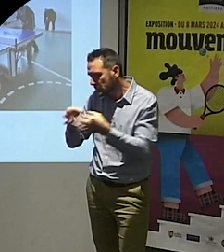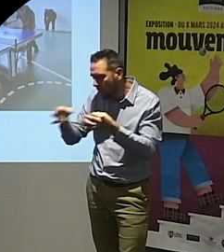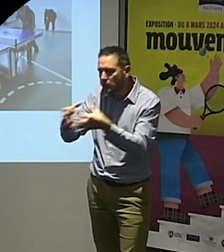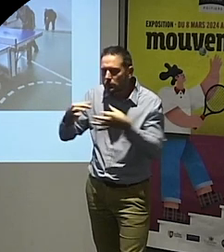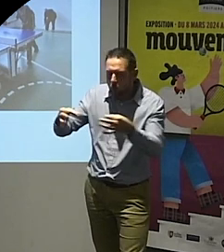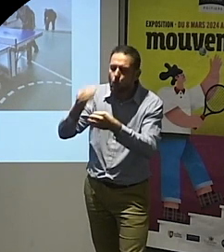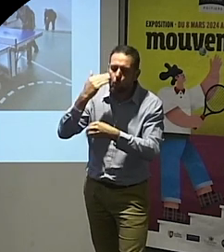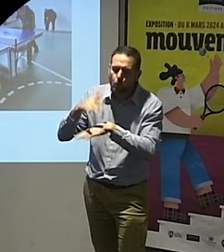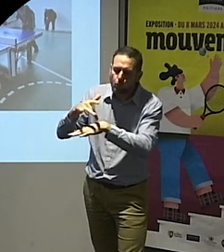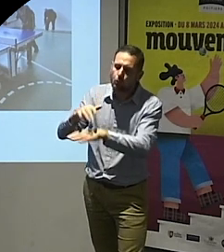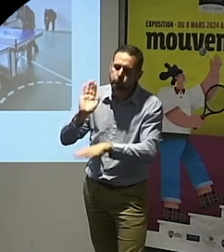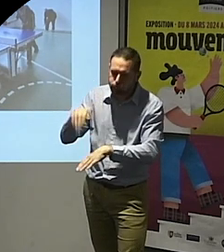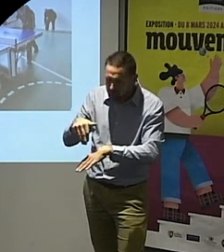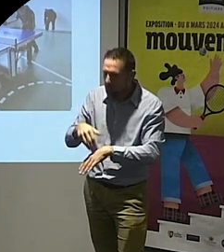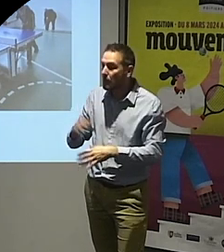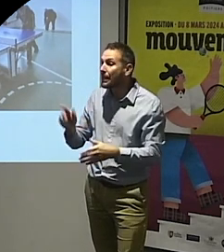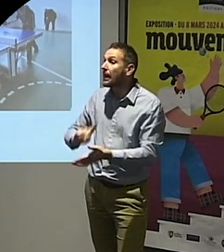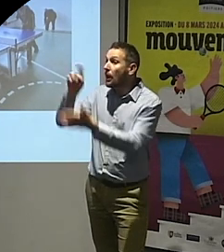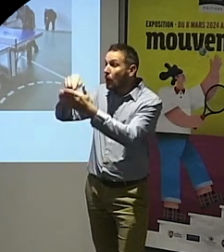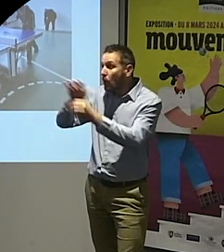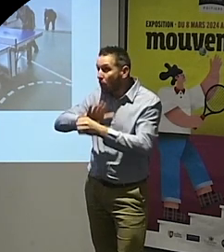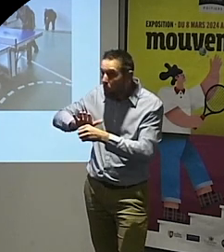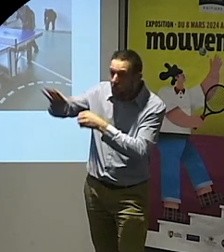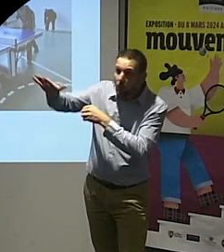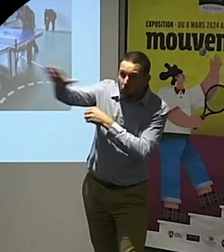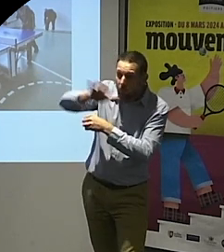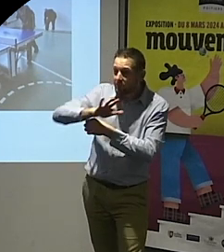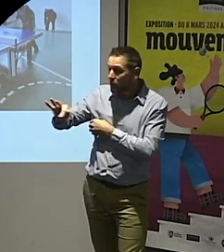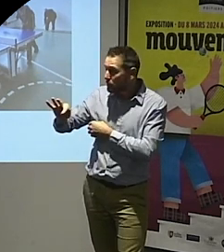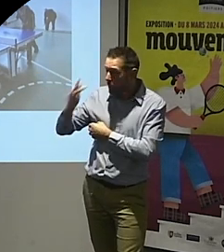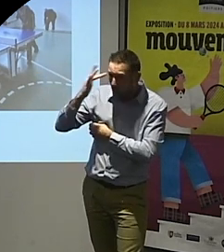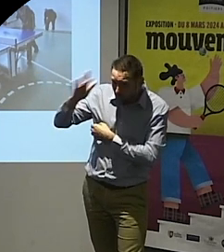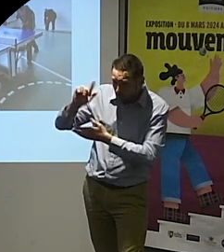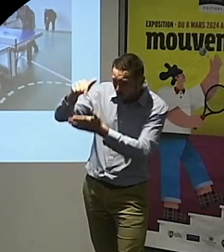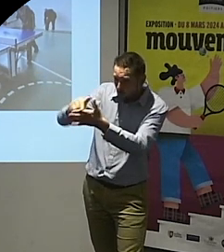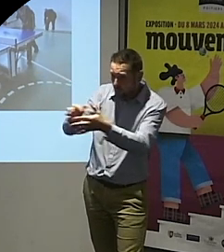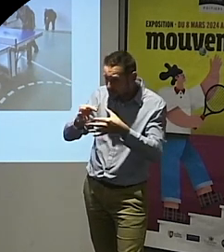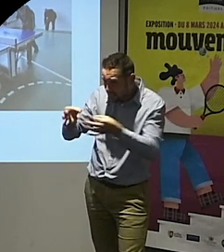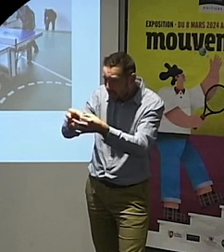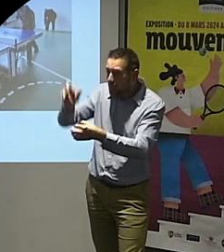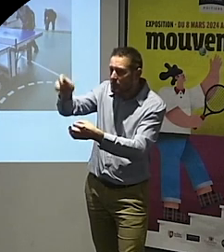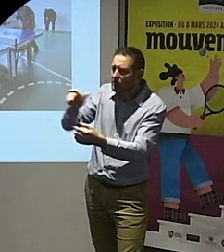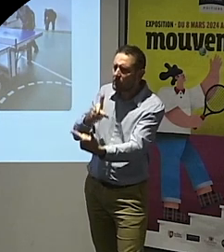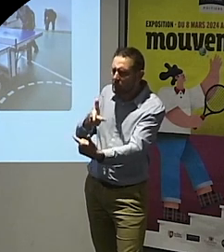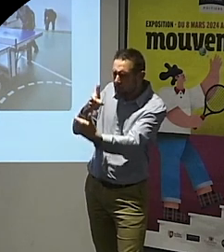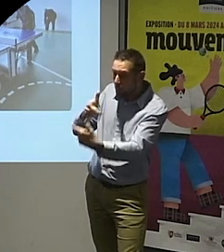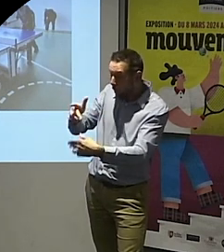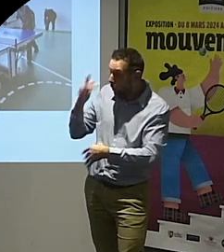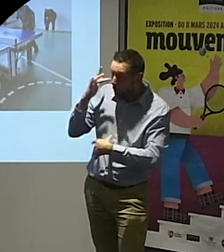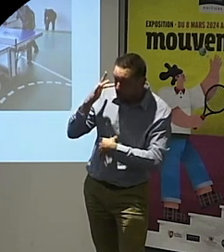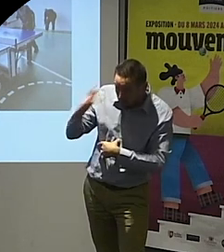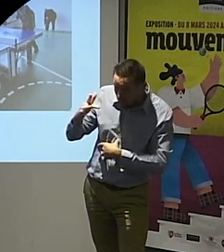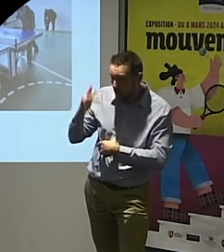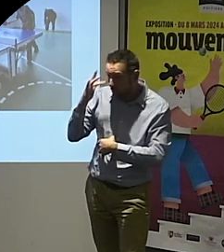promené dans toute la France, et donc on ne connaît pas la salle, ils ne connaissent pas les adversaires, Il faut à chaque fois s'adapter. Et c'est vrai